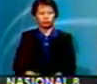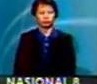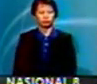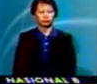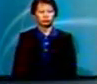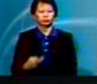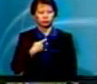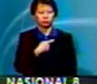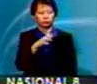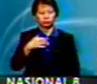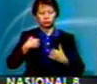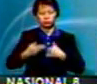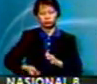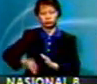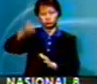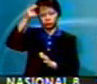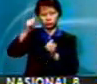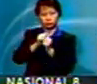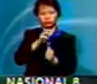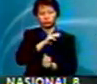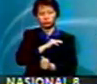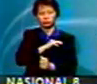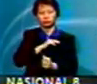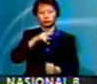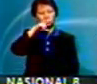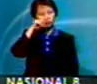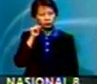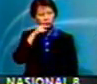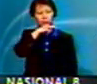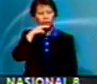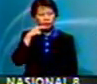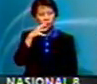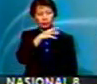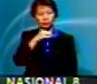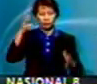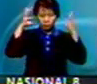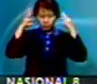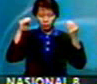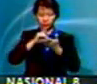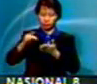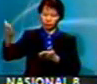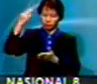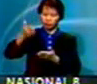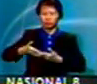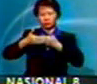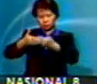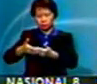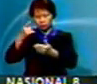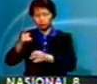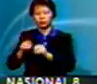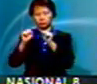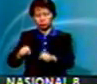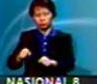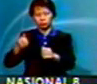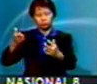dispatched a high-level delegation led by the Defence Minister to Ukraine, Russia and the Netherlands last week to further explore the possibility